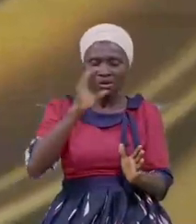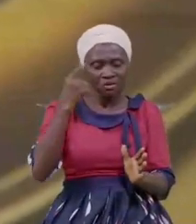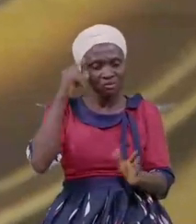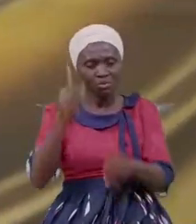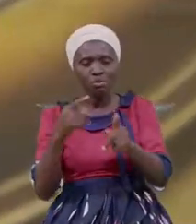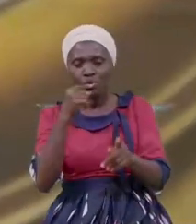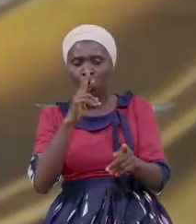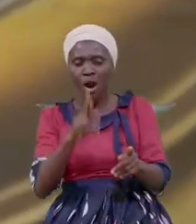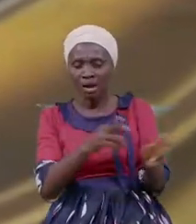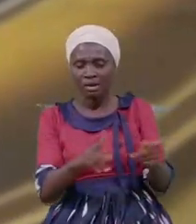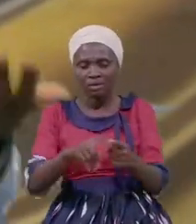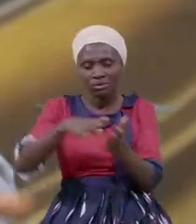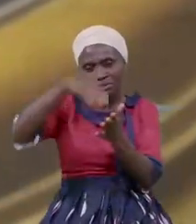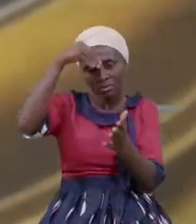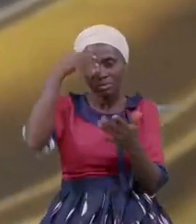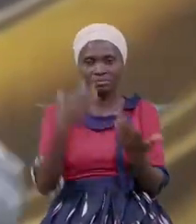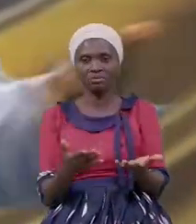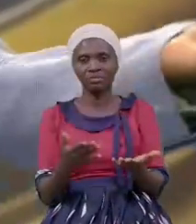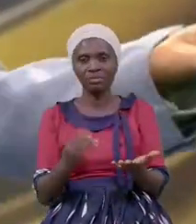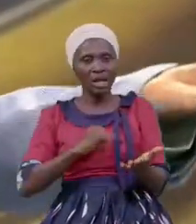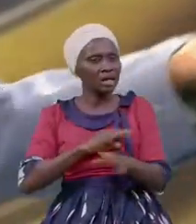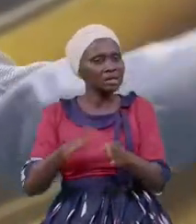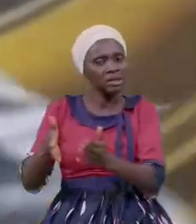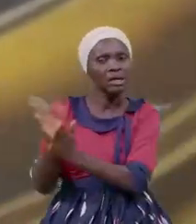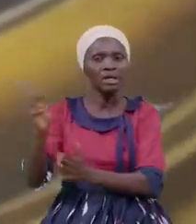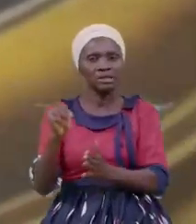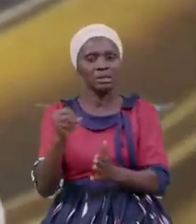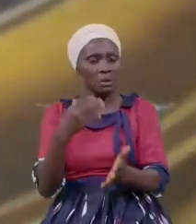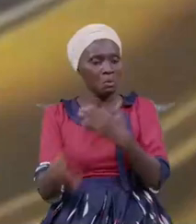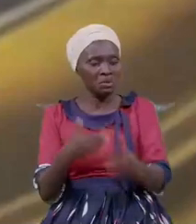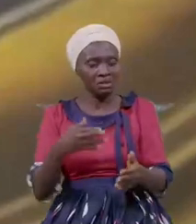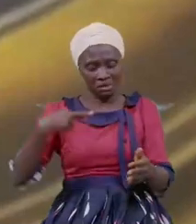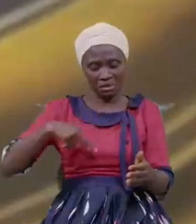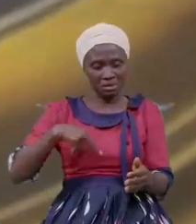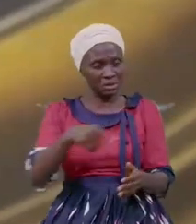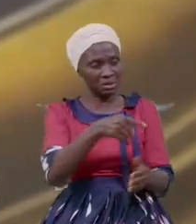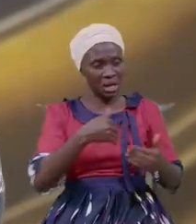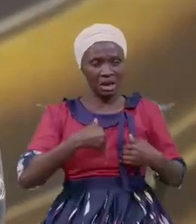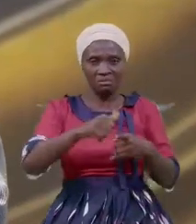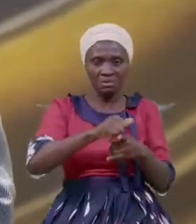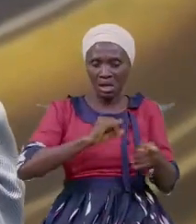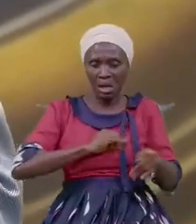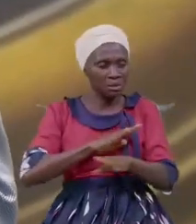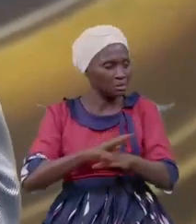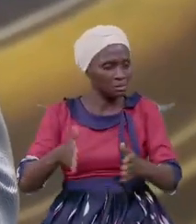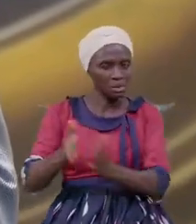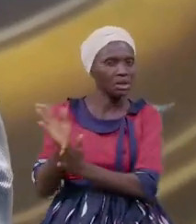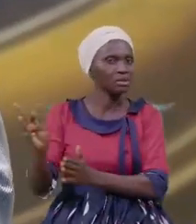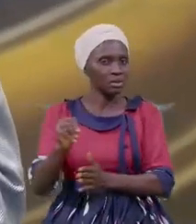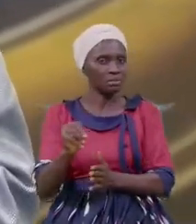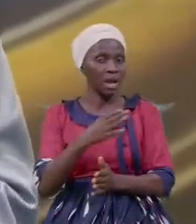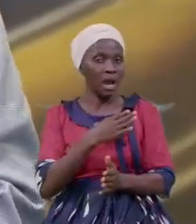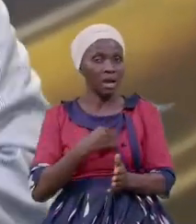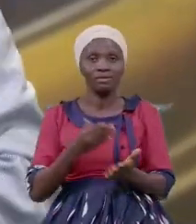et quel que soit le village de provenance je n'ai pas posé cette question quel que soit la religion de provenance je n'ai pas demandé cela et